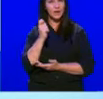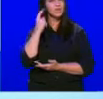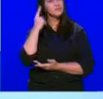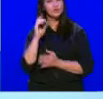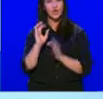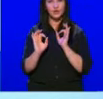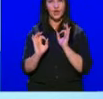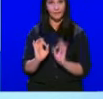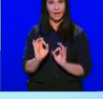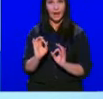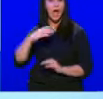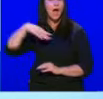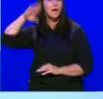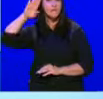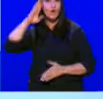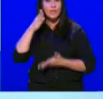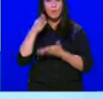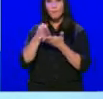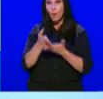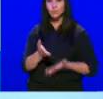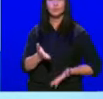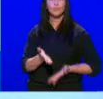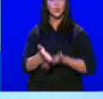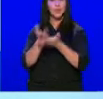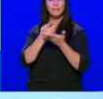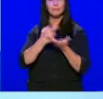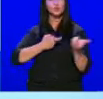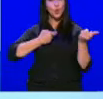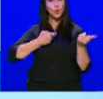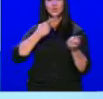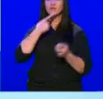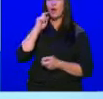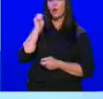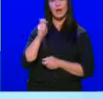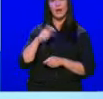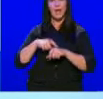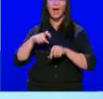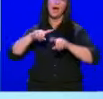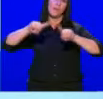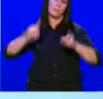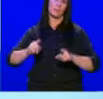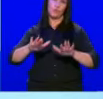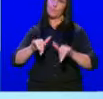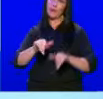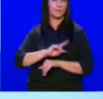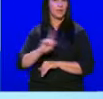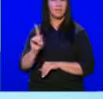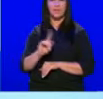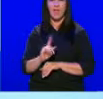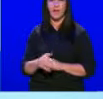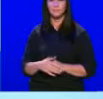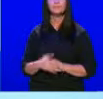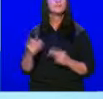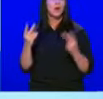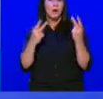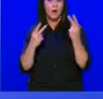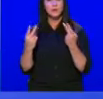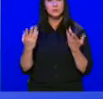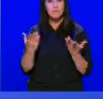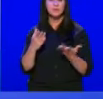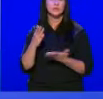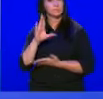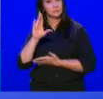звучеше така. Военна помощ и подкрепа с оръжие за Украина – да, бързо приемане – не. Но, разбира се,